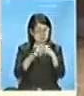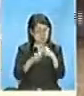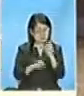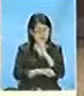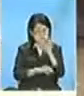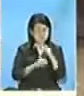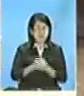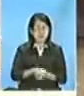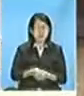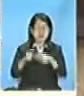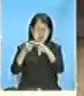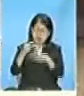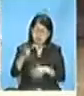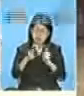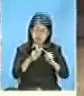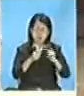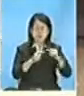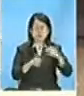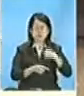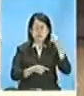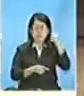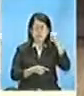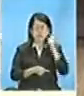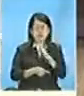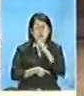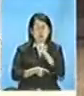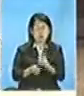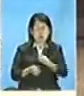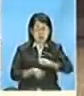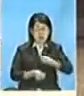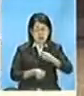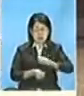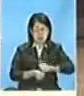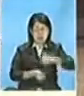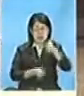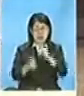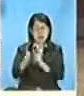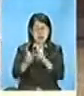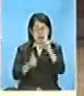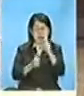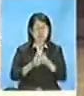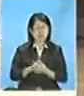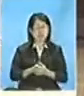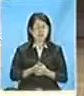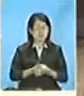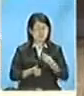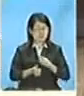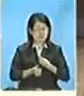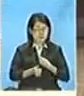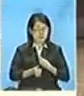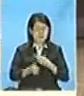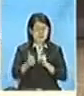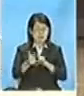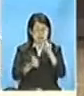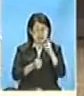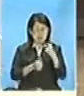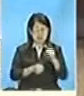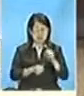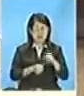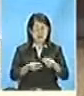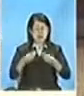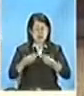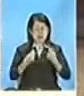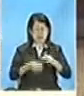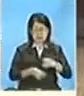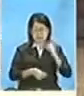ต่างๆเหล่านี้เป็นสิ่งที่ผมคิดว่าถ้ามีโอกาสได้เข้ามาทำหน้าที่ในตำแหน่งรองประธานวุฒิสภาคนที่หนึ่ง